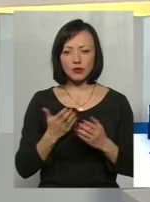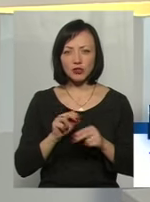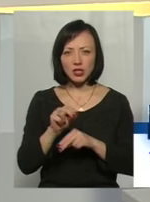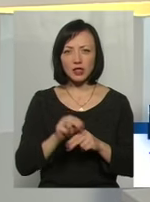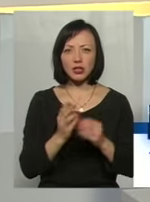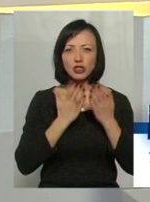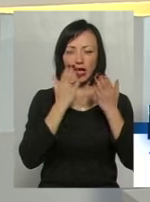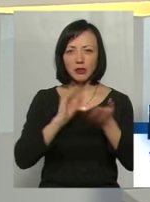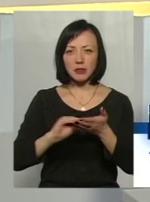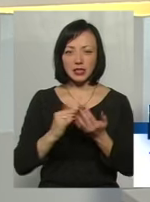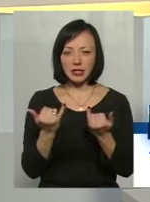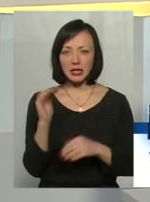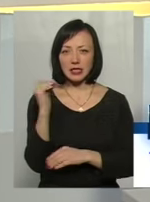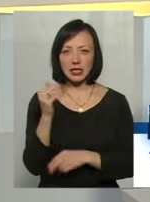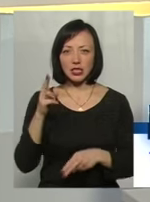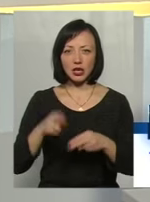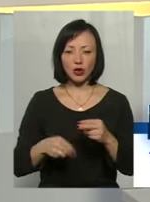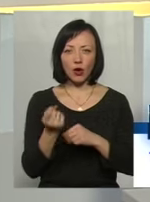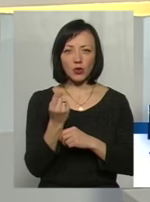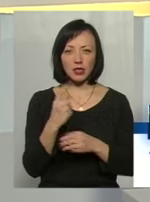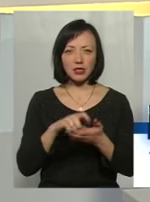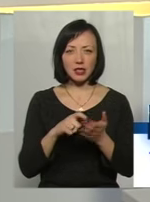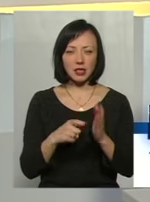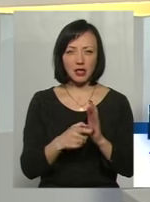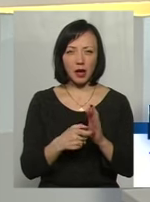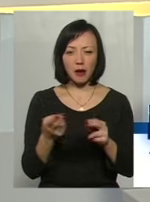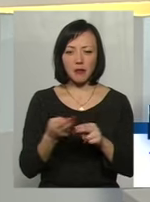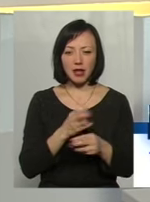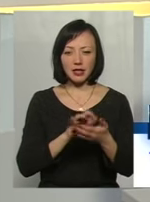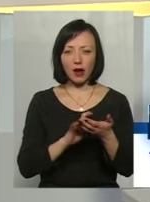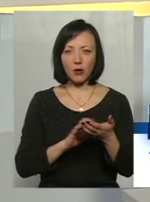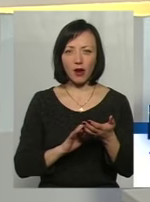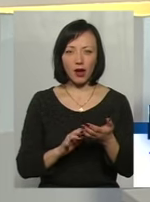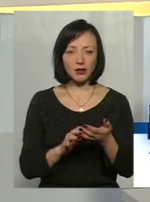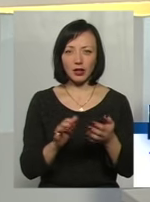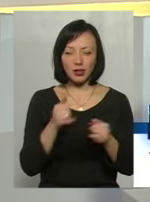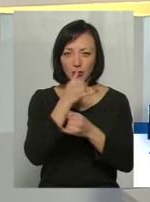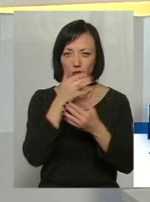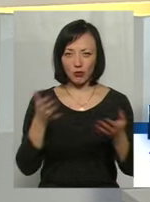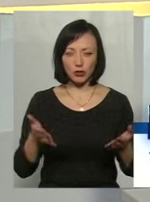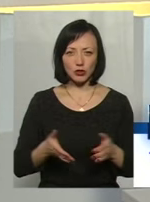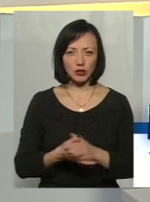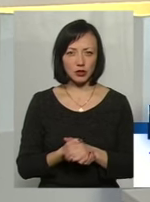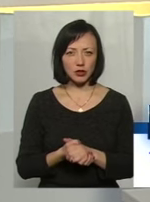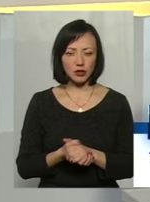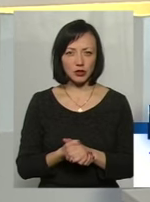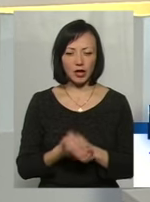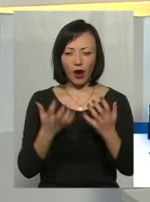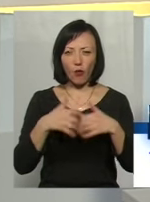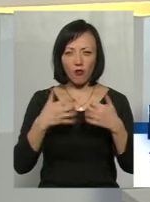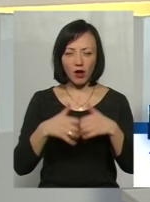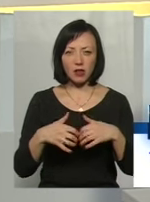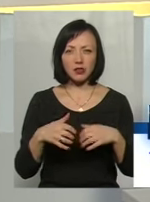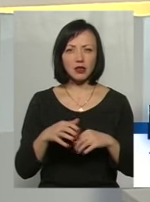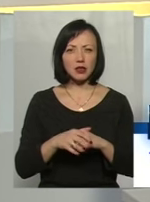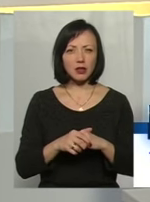далі. А зараз дитина закінчує 11 і за калькулятора, мабуть, ніхто не вміє почитати. І дуже дивовно я не